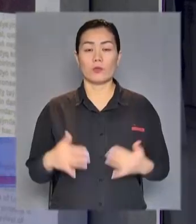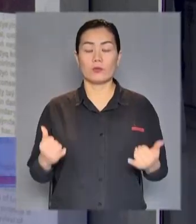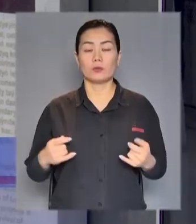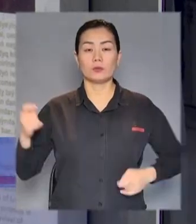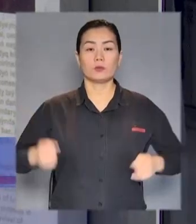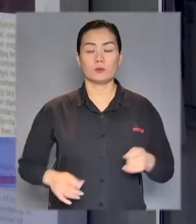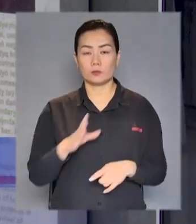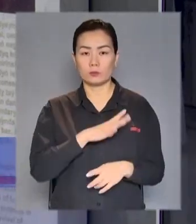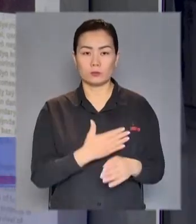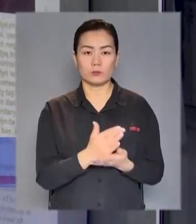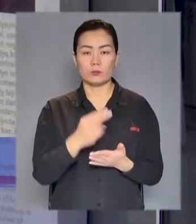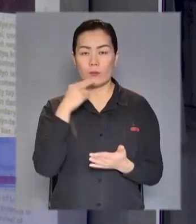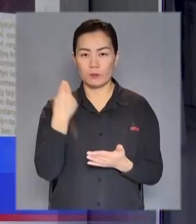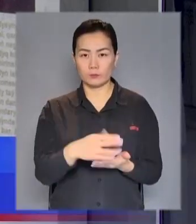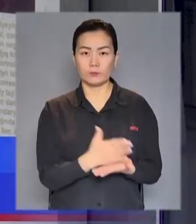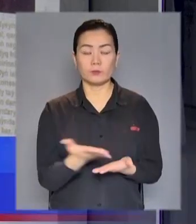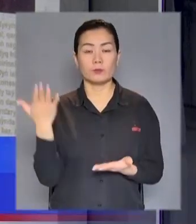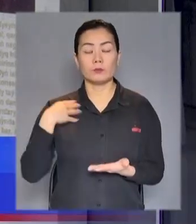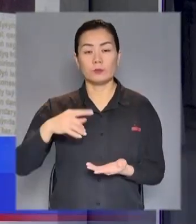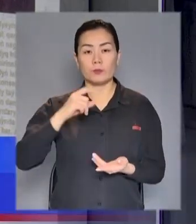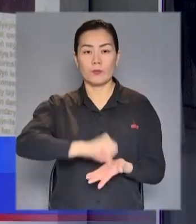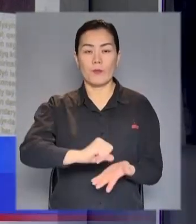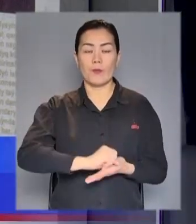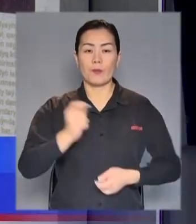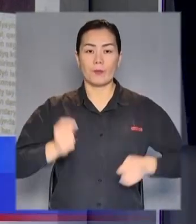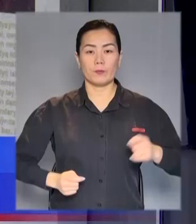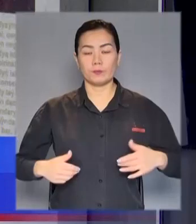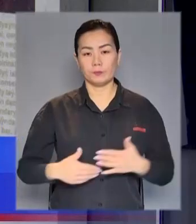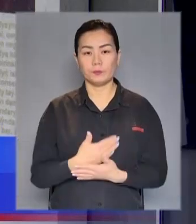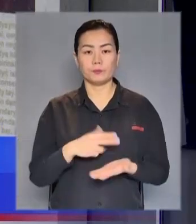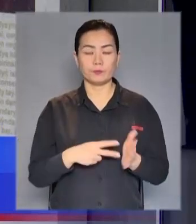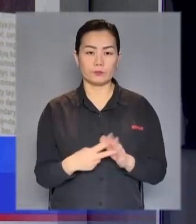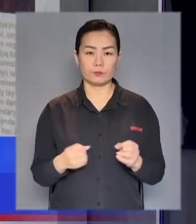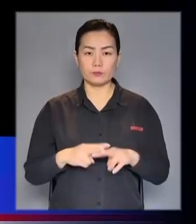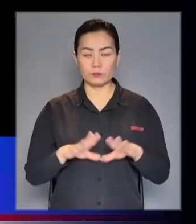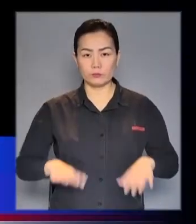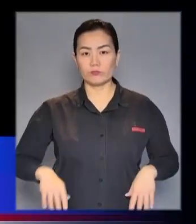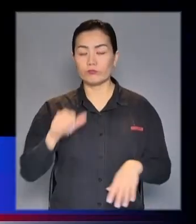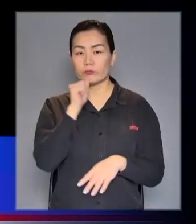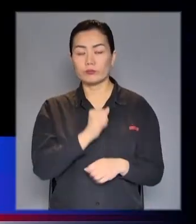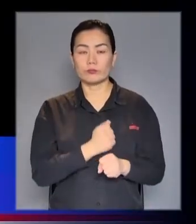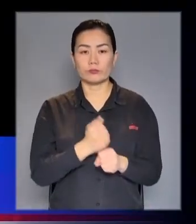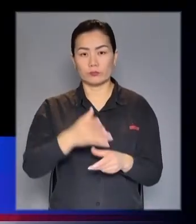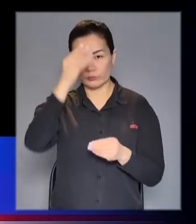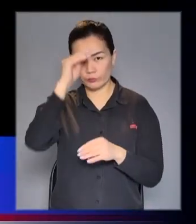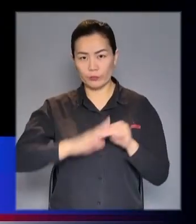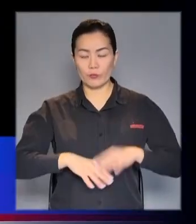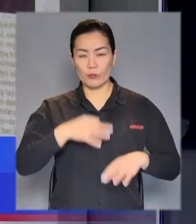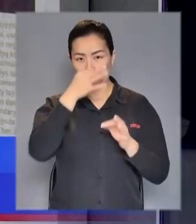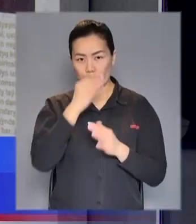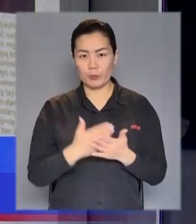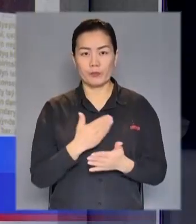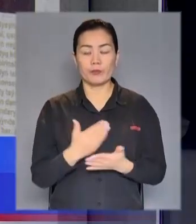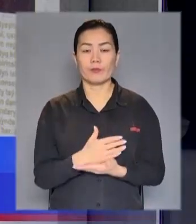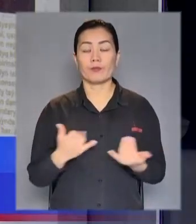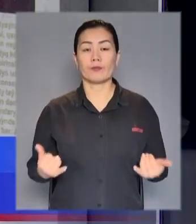Сегодняшний саммит проходит на высоком уровне. Ранее я принимала участие в конкурсах Нобель Фест в Астане. Я использую полученный на практике опыт и